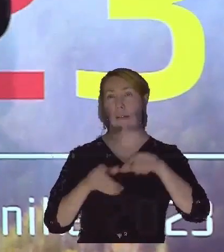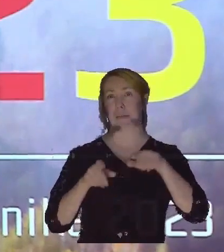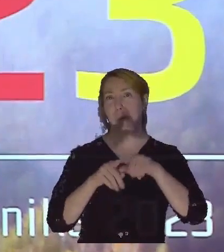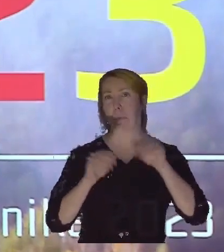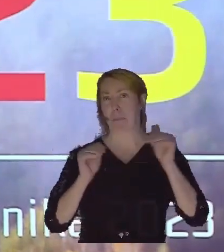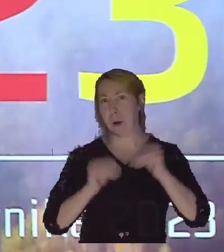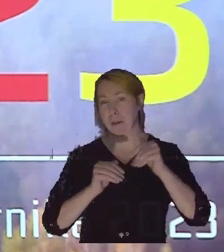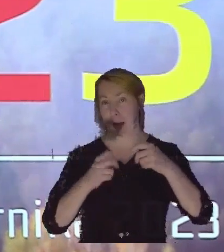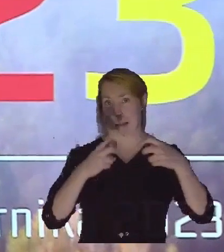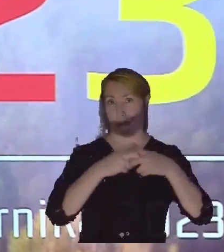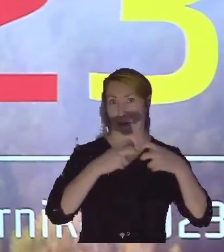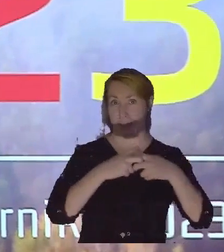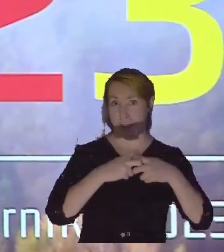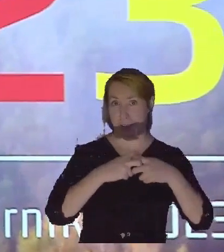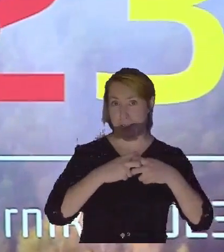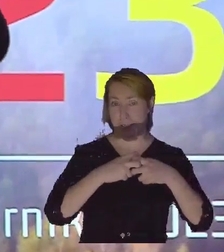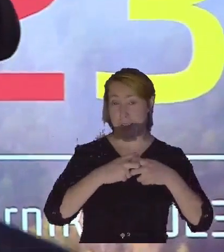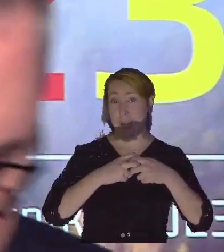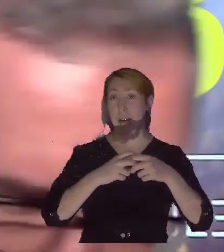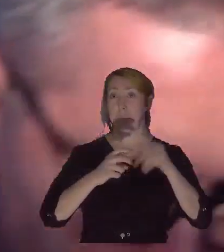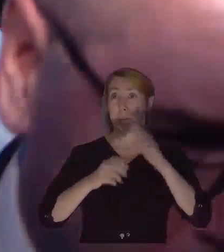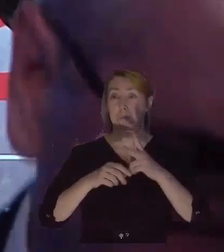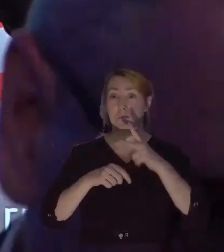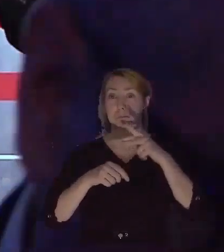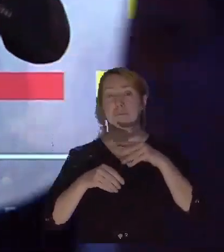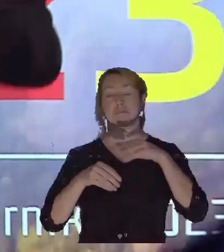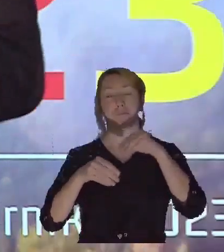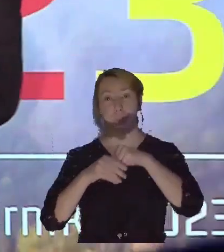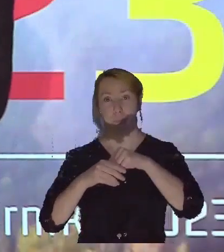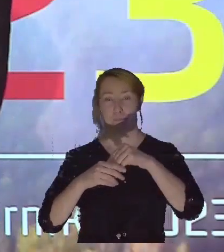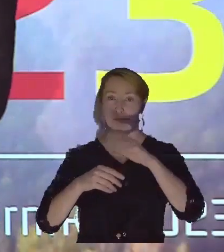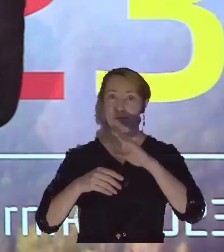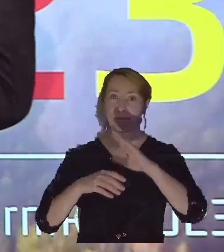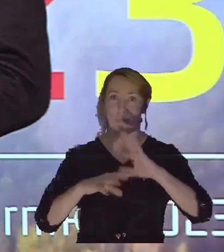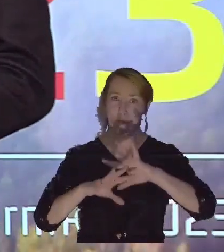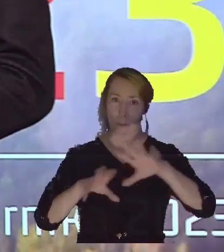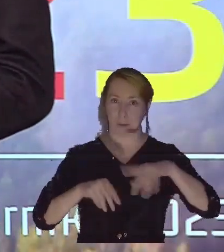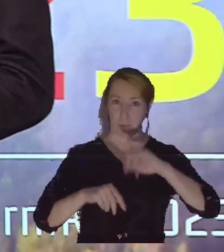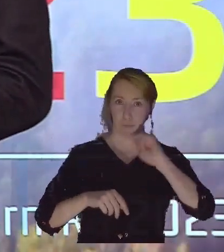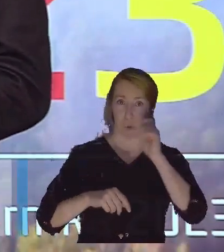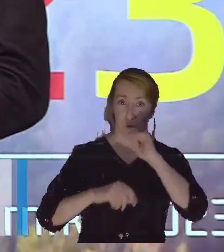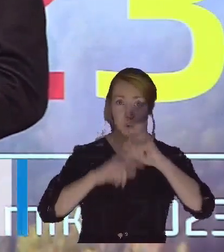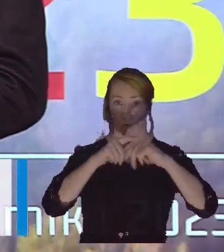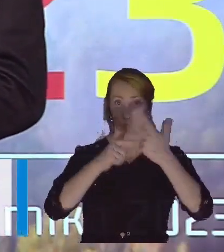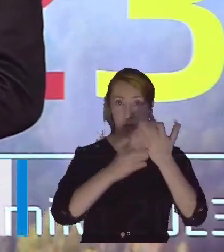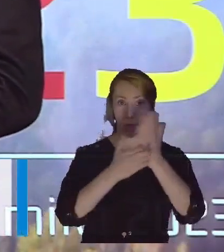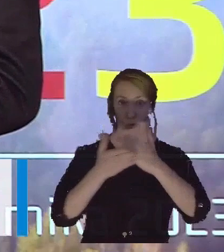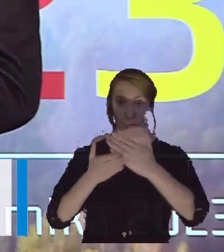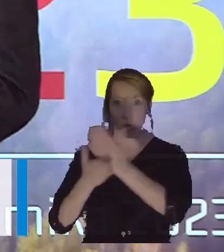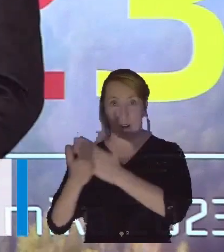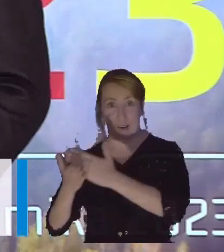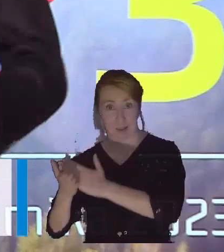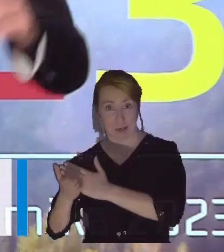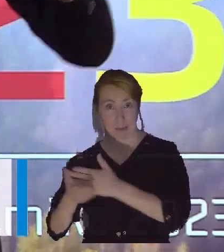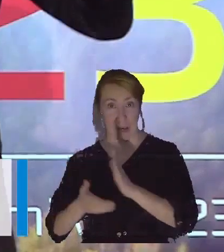też możliwe to jest internetowo, będą brali udział w tej podróży. Trzy rundy tej